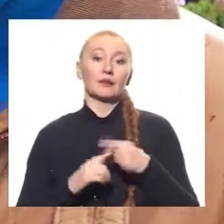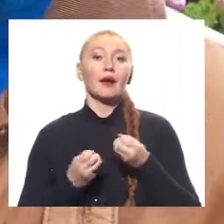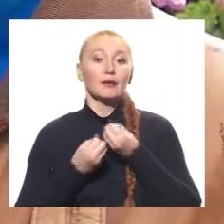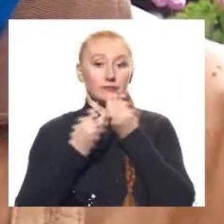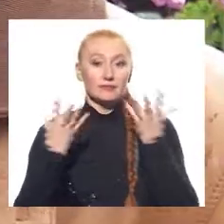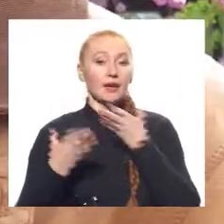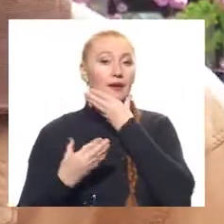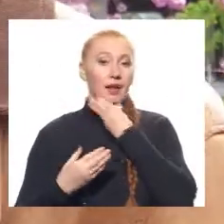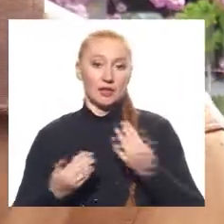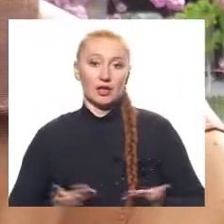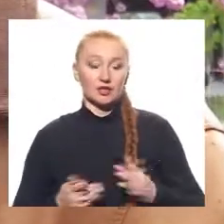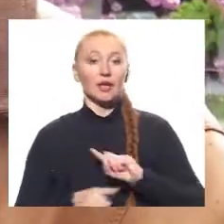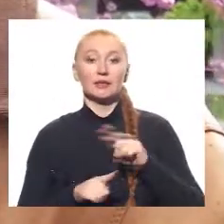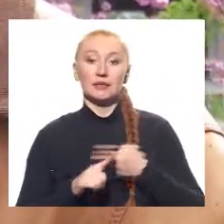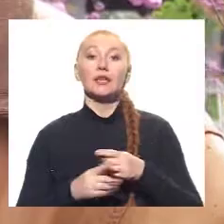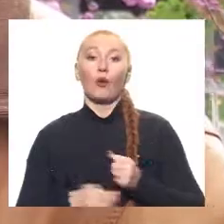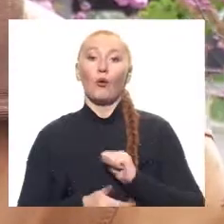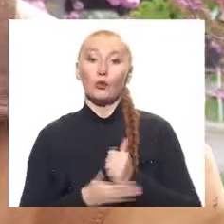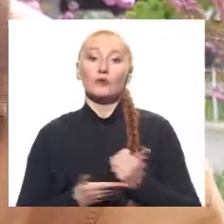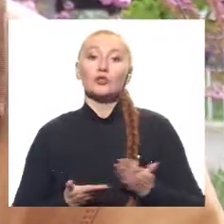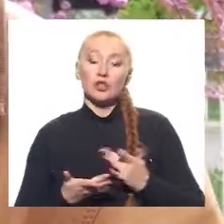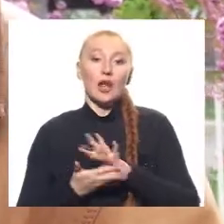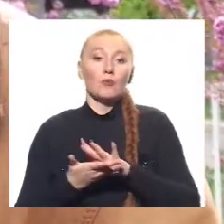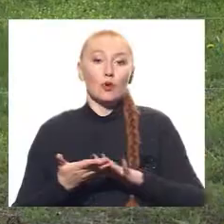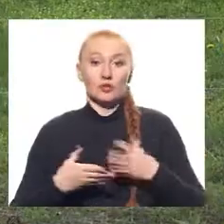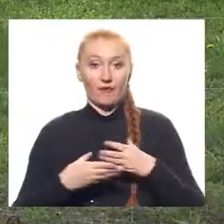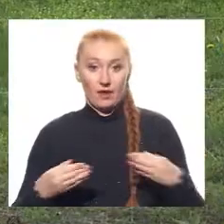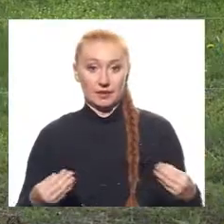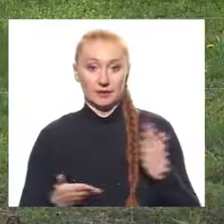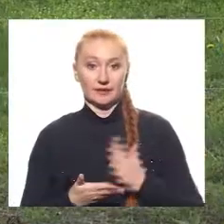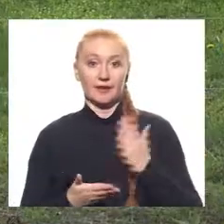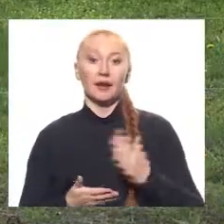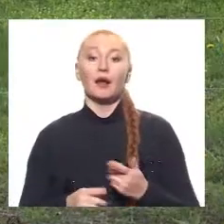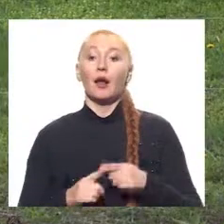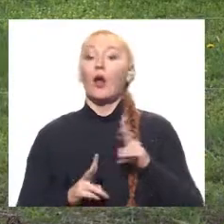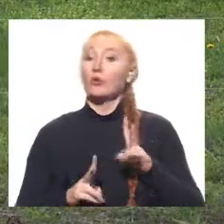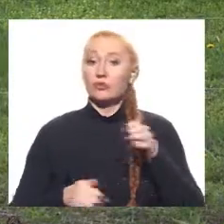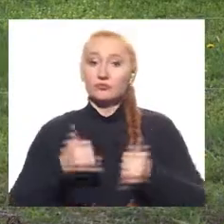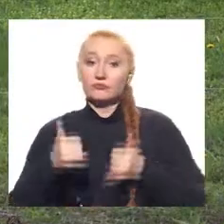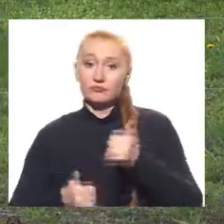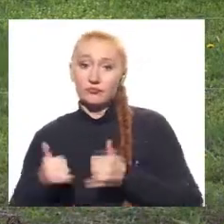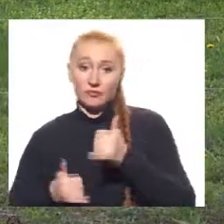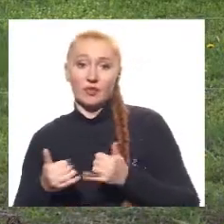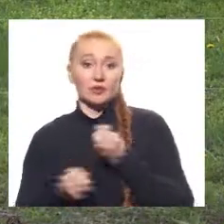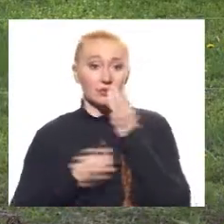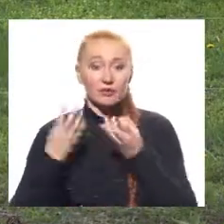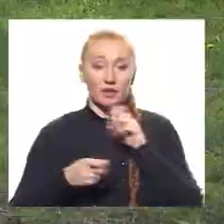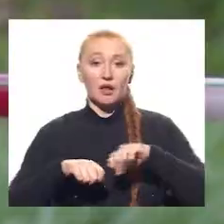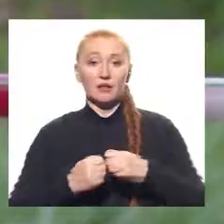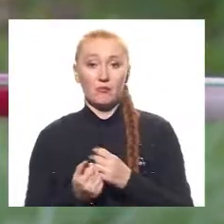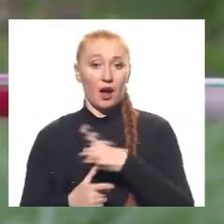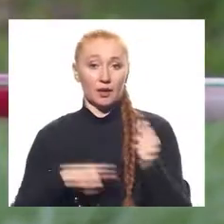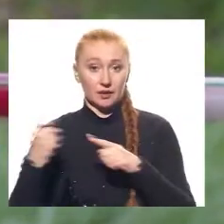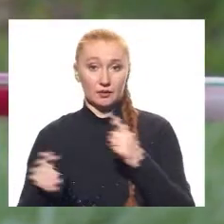життя. І це головне. І життя продовжується, і весна йде. Дехто з людей витоптує квіти та ламає гілки, розповідає